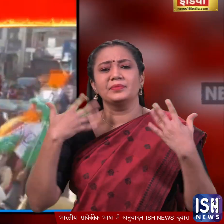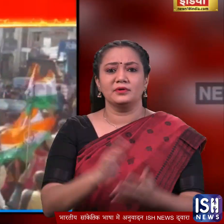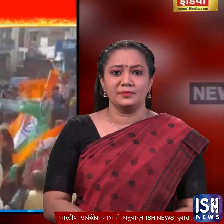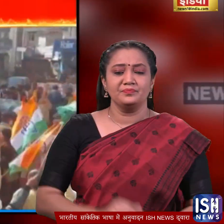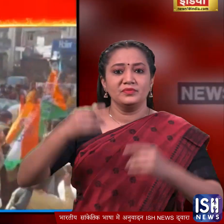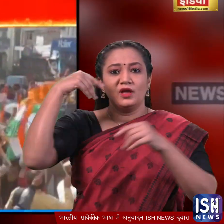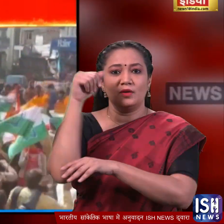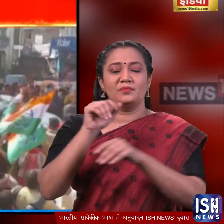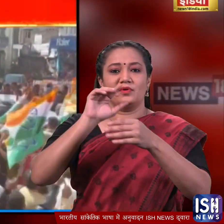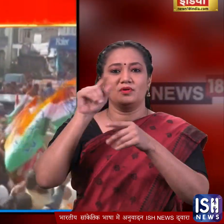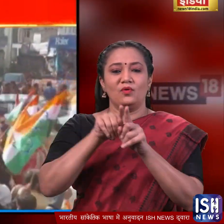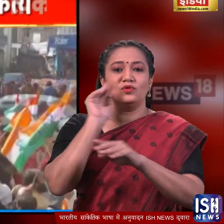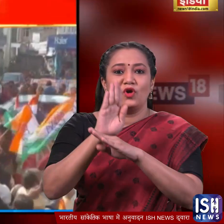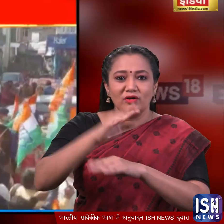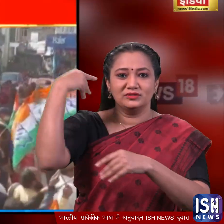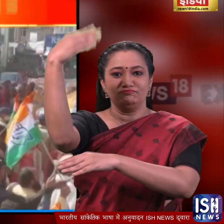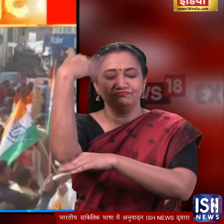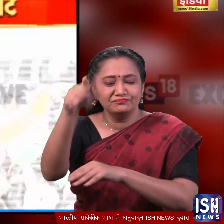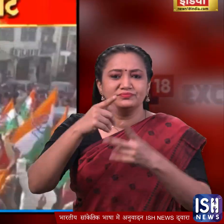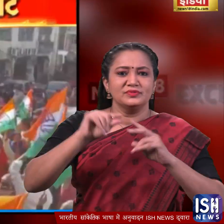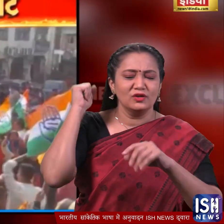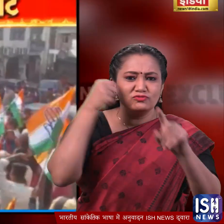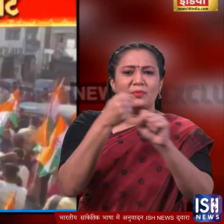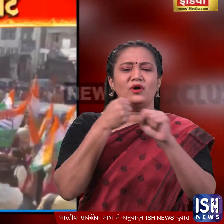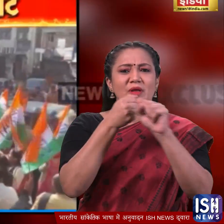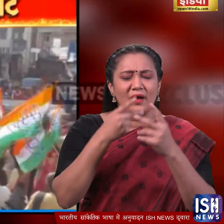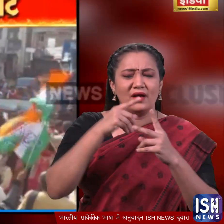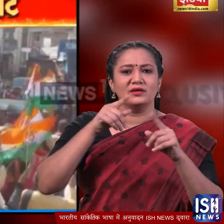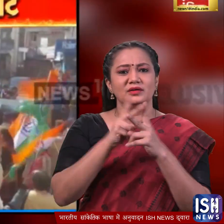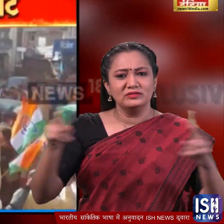हुए उन्होंने कांग्रेस के समर्थन में खूब नारे भी लगाए।